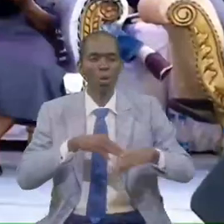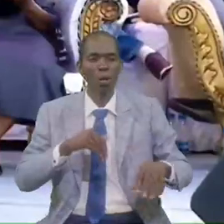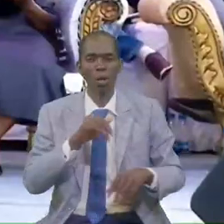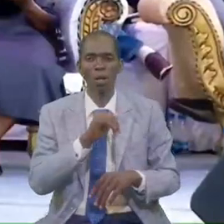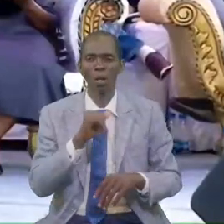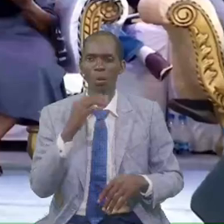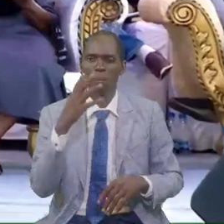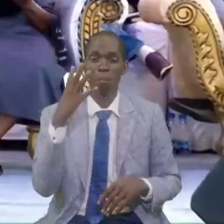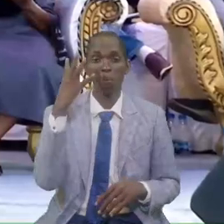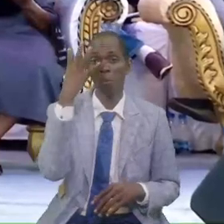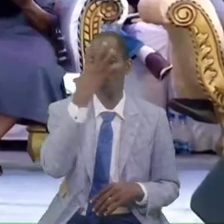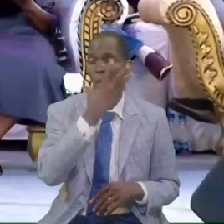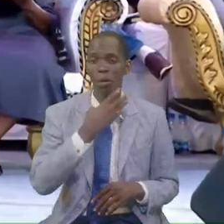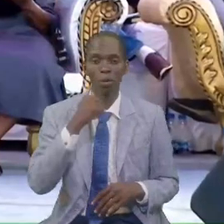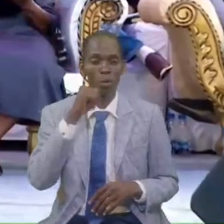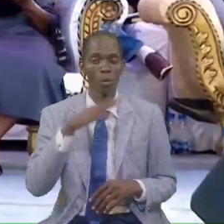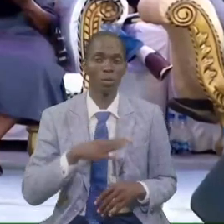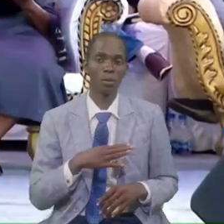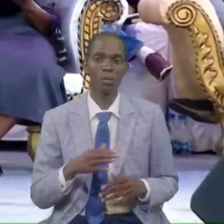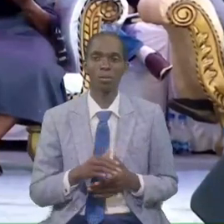Quelqu'une qui est appelée belle dame,